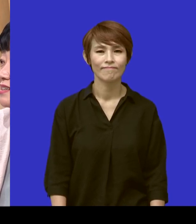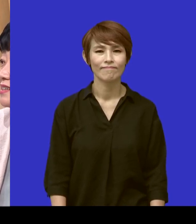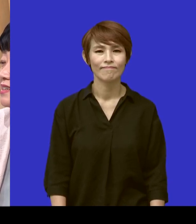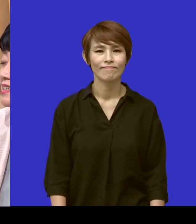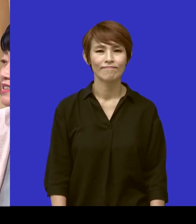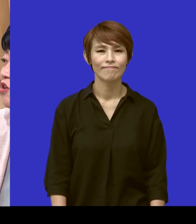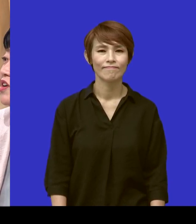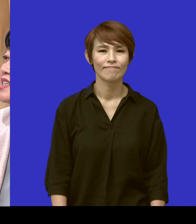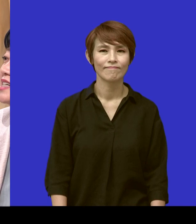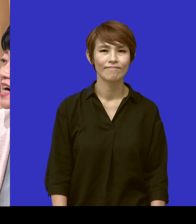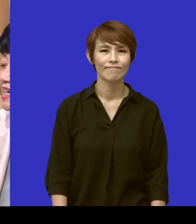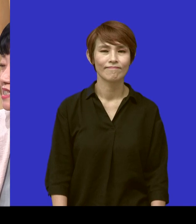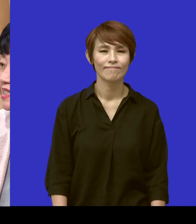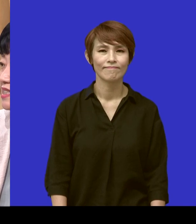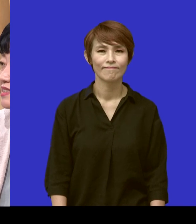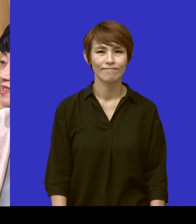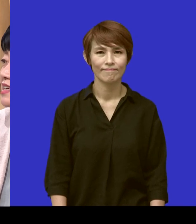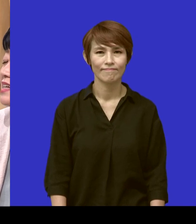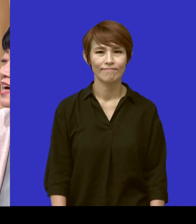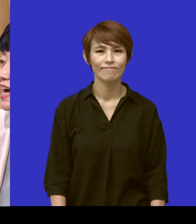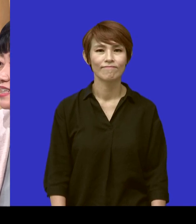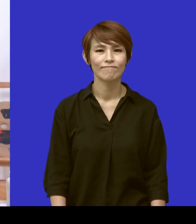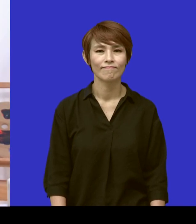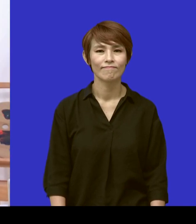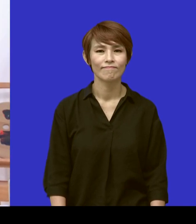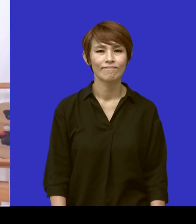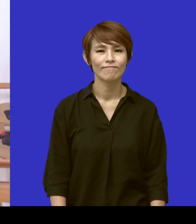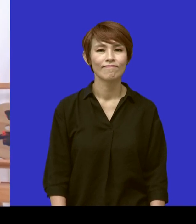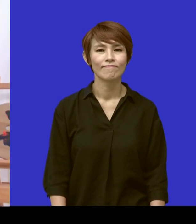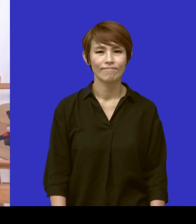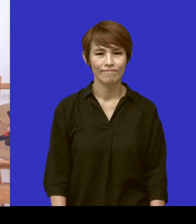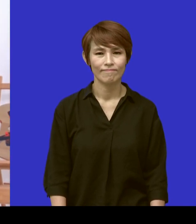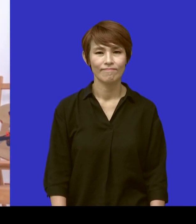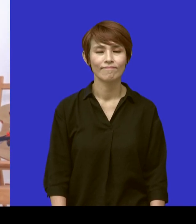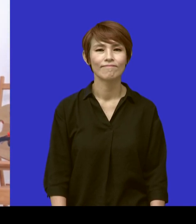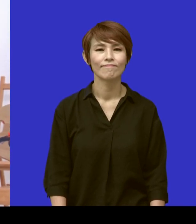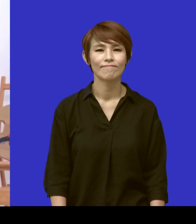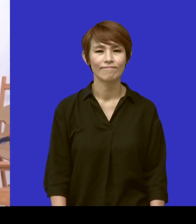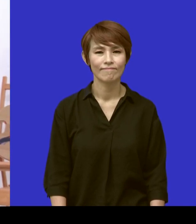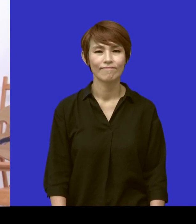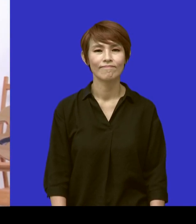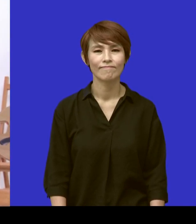이것이 너희를 향하신 하나님의 뜻이니라.